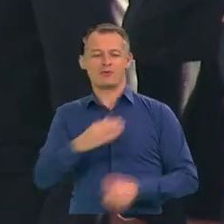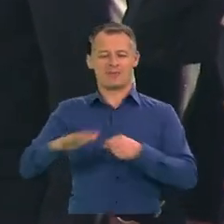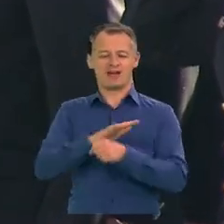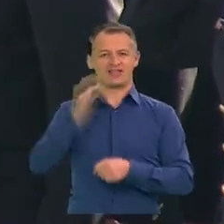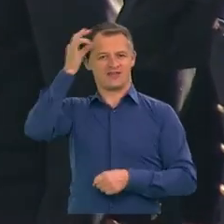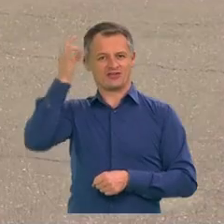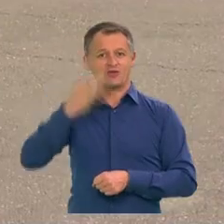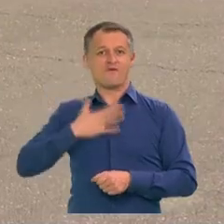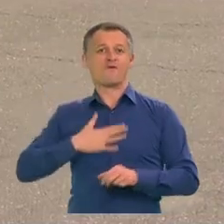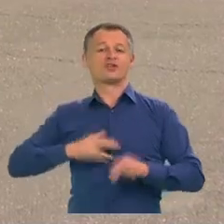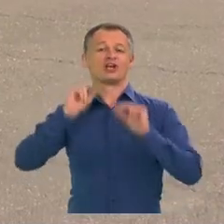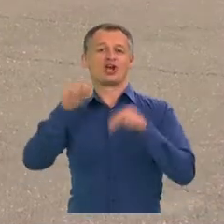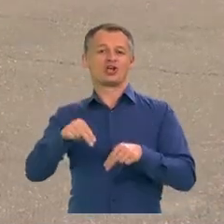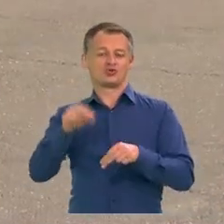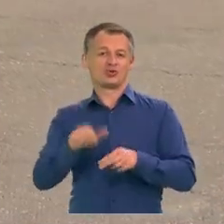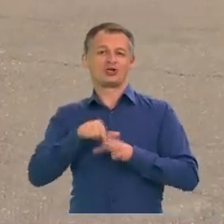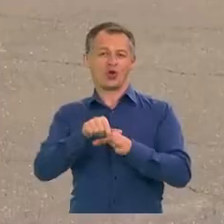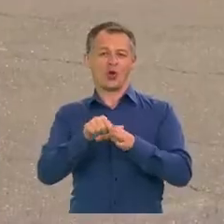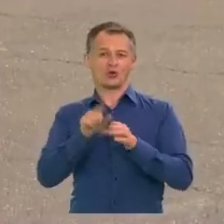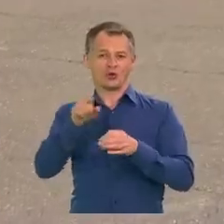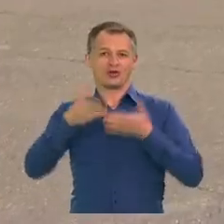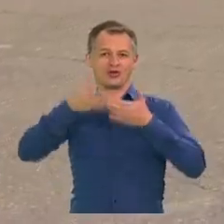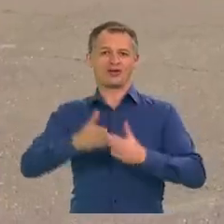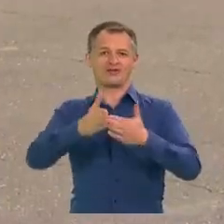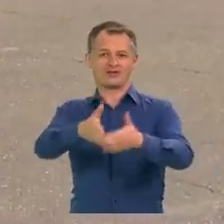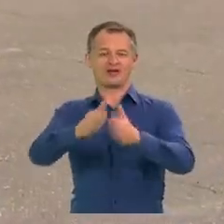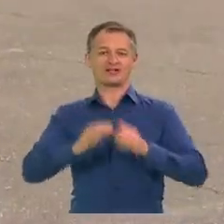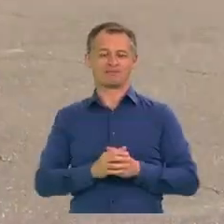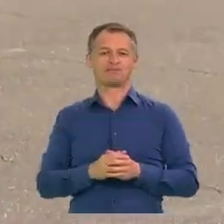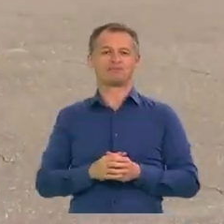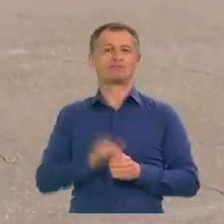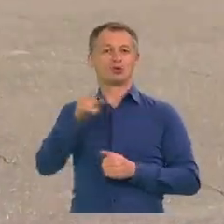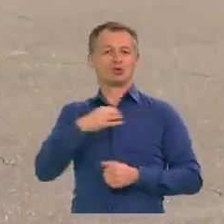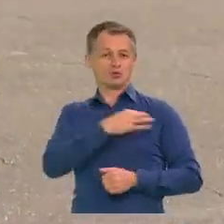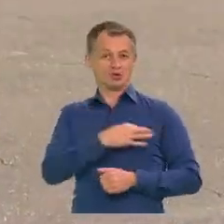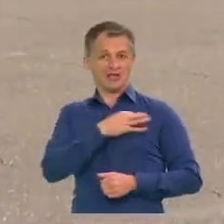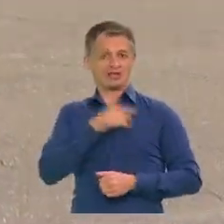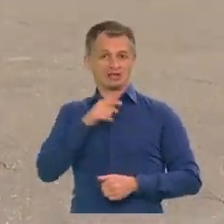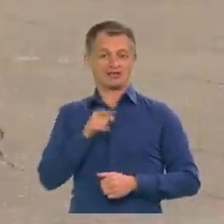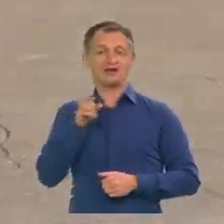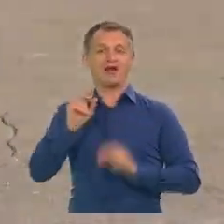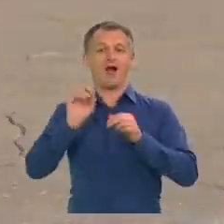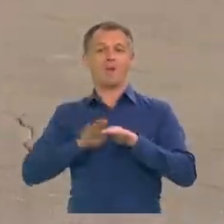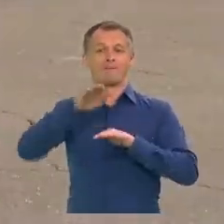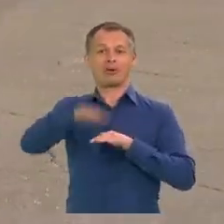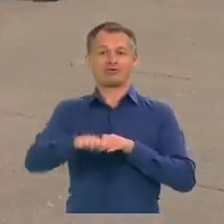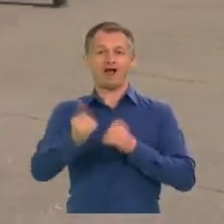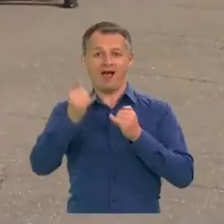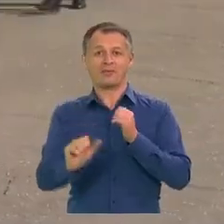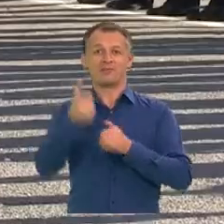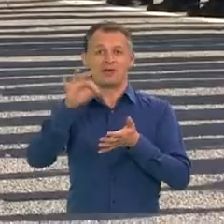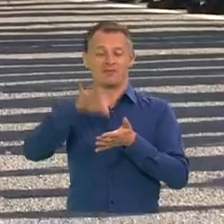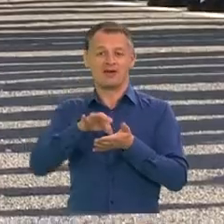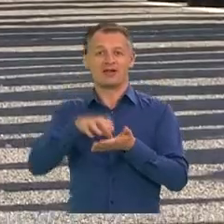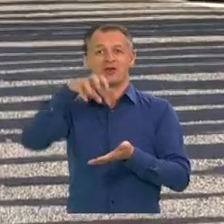devină ofițeri de marină și să navige pe mările și oceanele lumii. Studenții Academiei Navale Mircea cel Bătrân au pășit astăzi pentru prima oară pragul